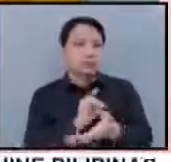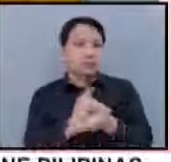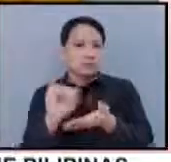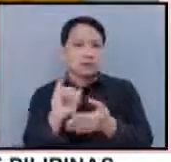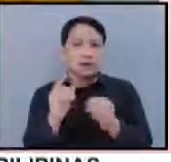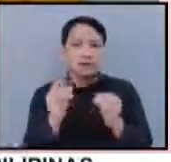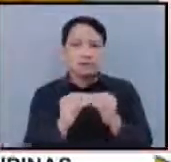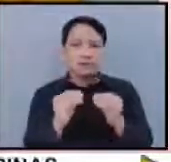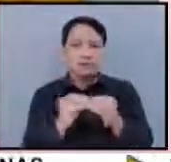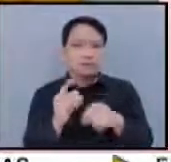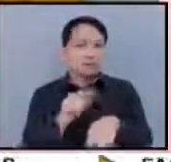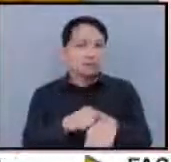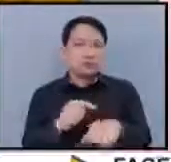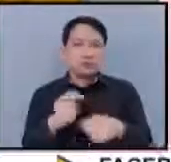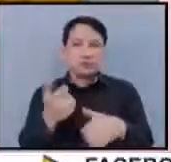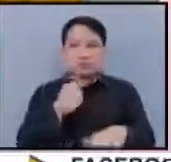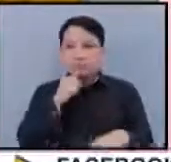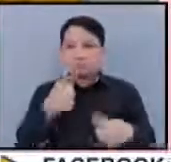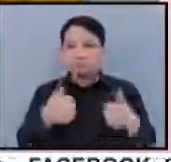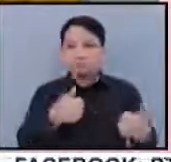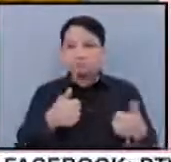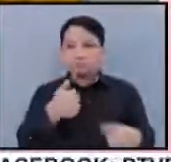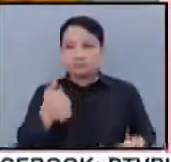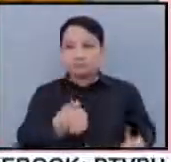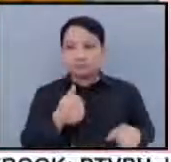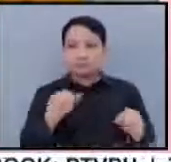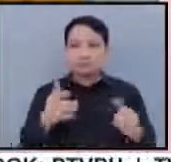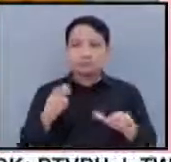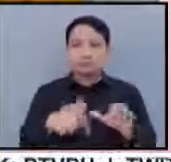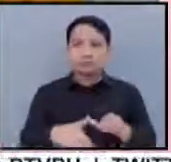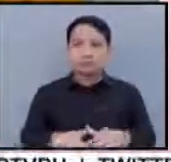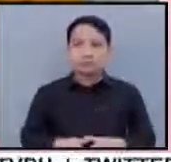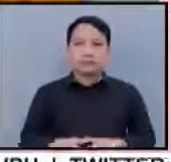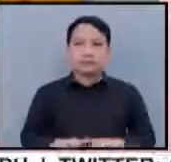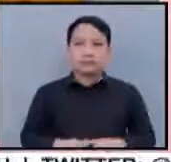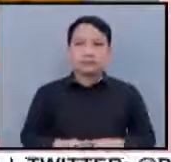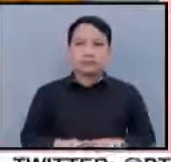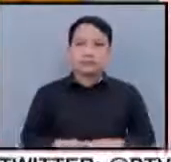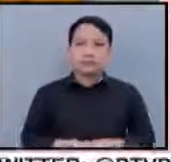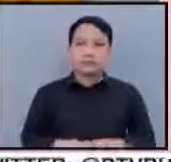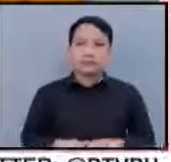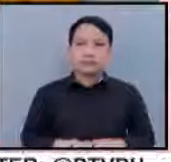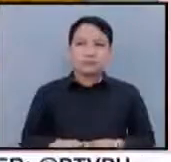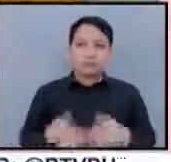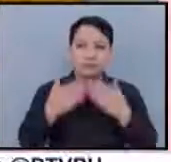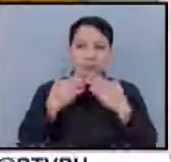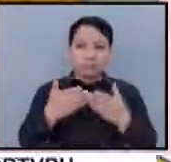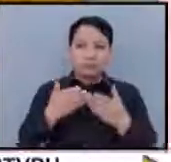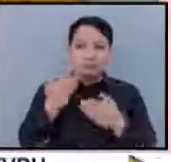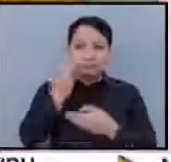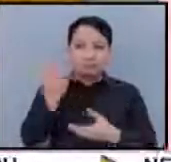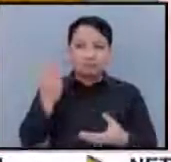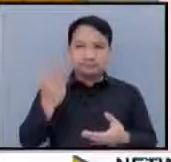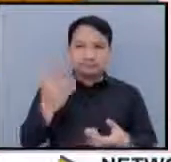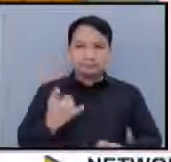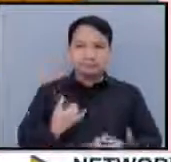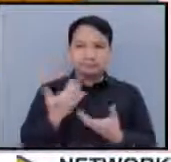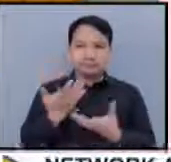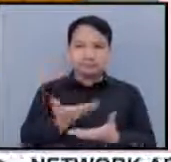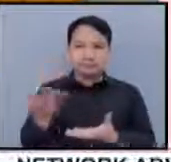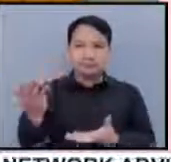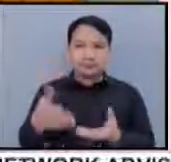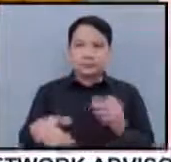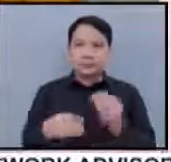walang kapansanan na dragon boat team. Kapitan Arnold. Kaya unang-una po, siyempre, gusto naming makapagbigay ng inspirasyon sa mga